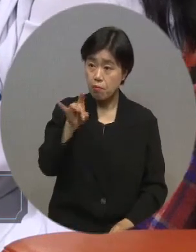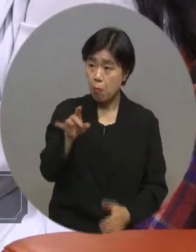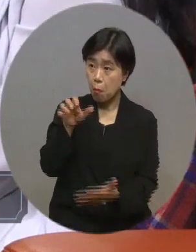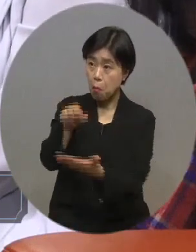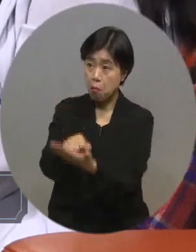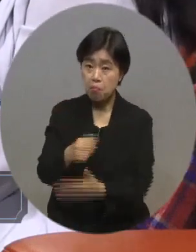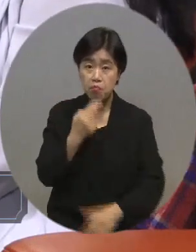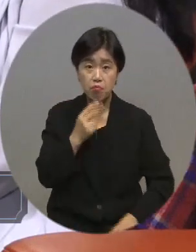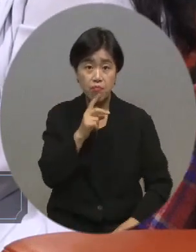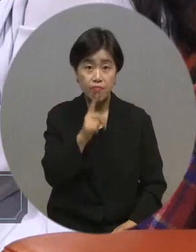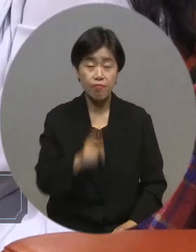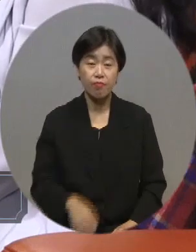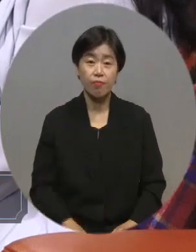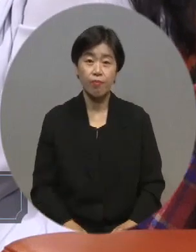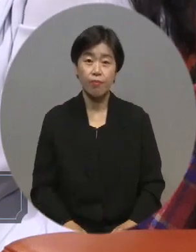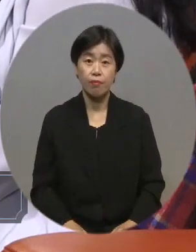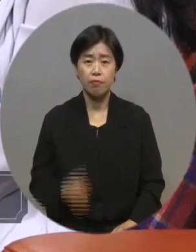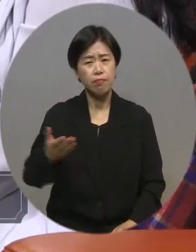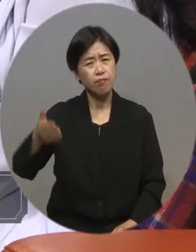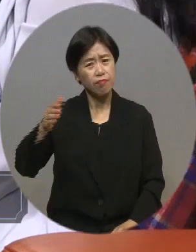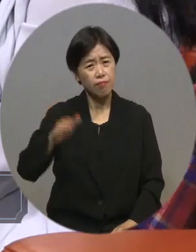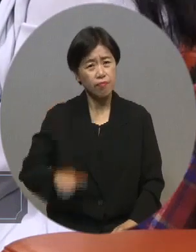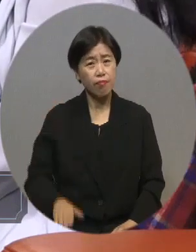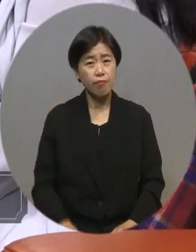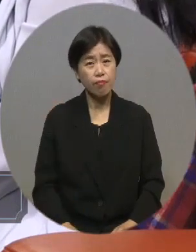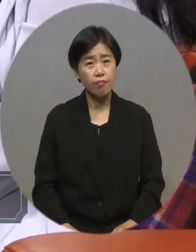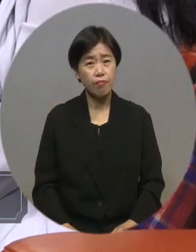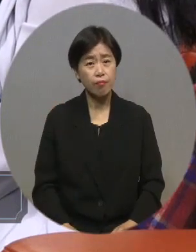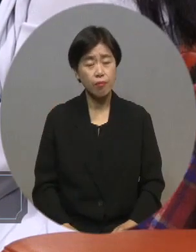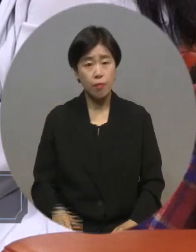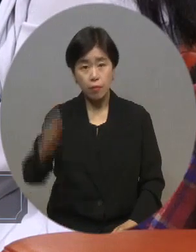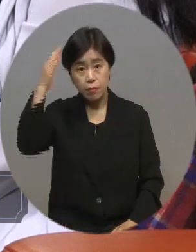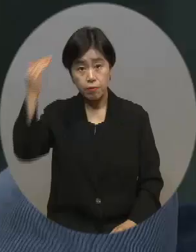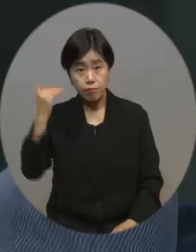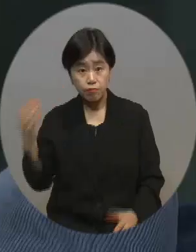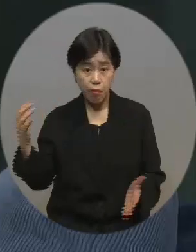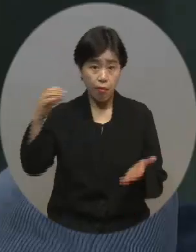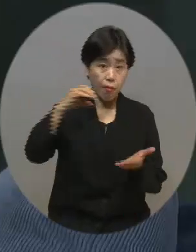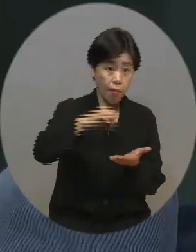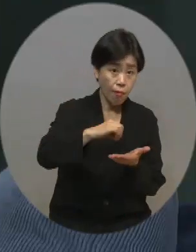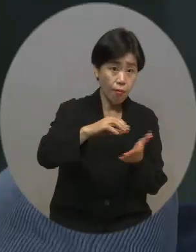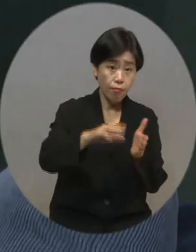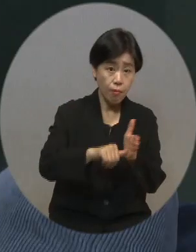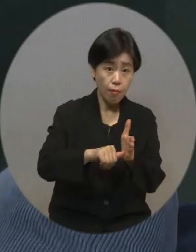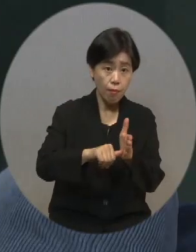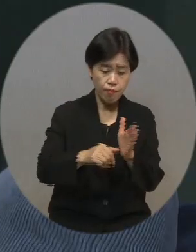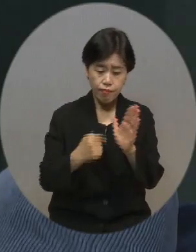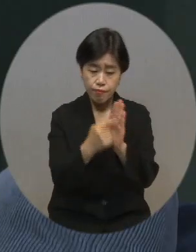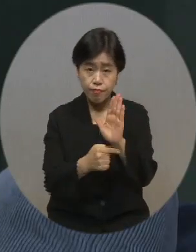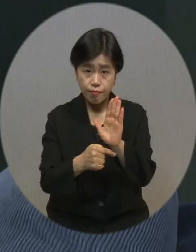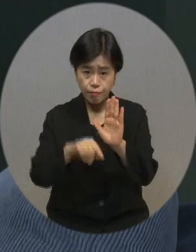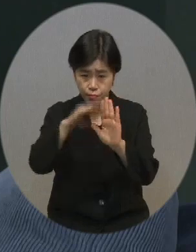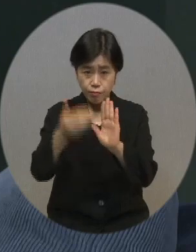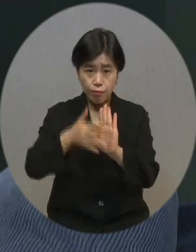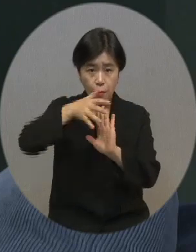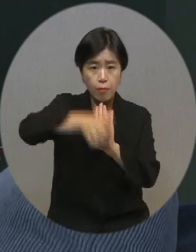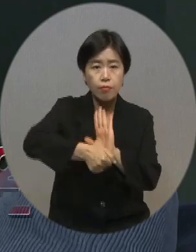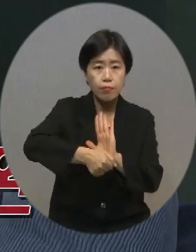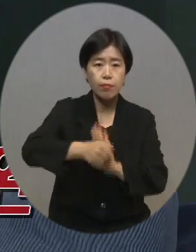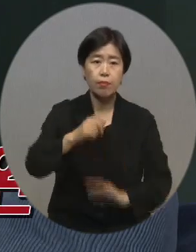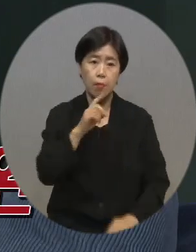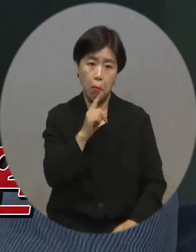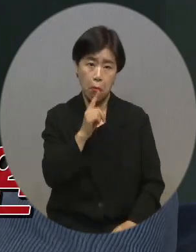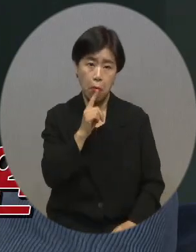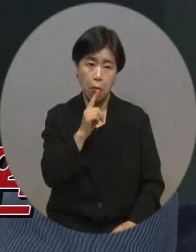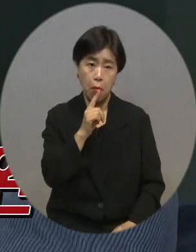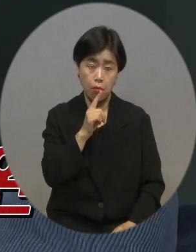한다는 그런 의미인데 그러면서도 만약 한국이 공격을 하면은 한반도를 다점령해 버리겠다, 완정하겠다라는